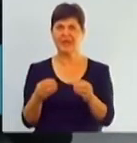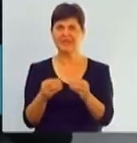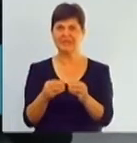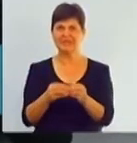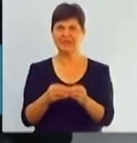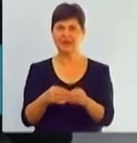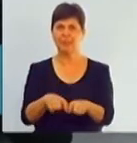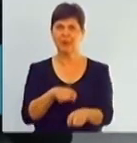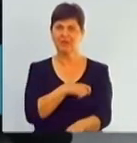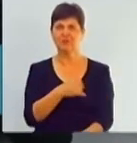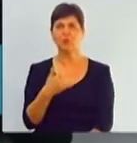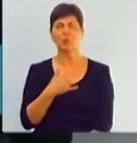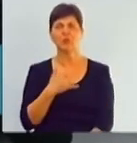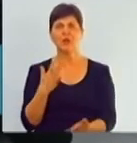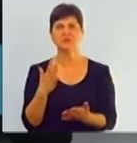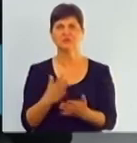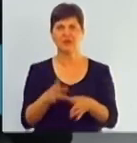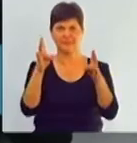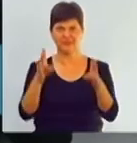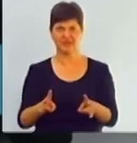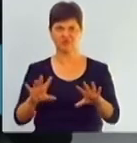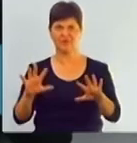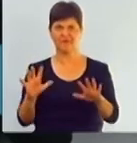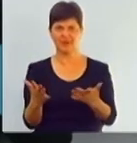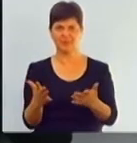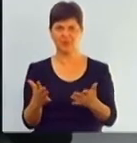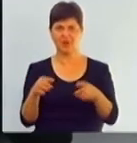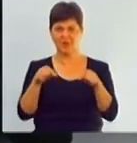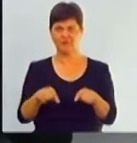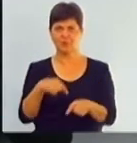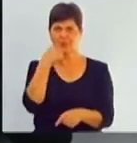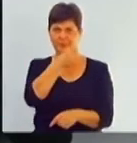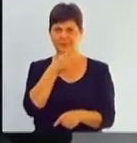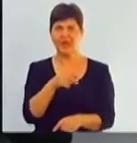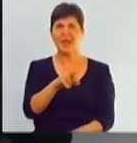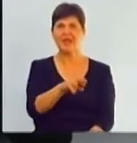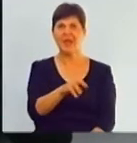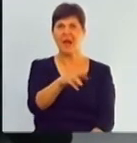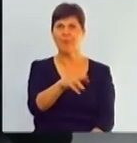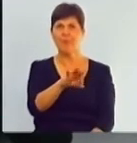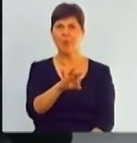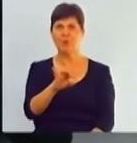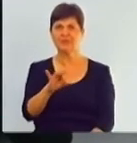У нас є трагічний випадок протягом цього місяця в Ямпільському районі.